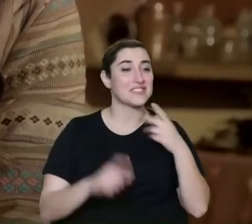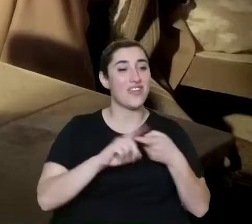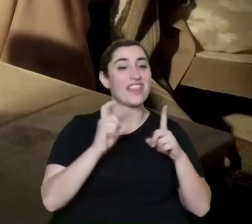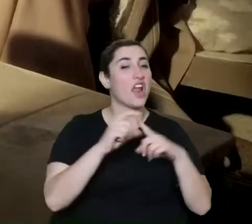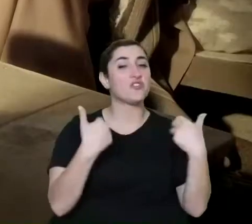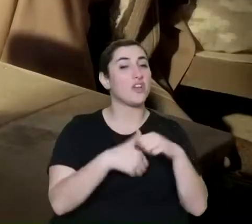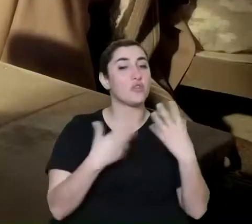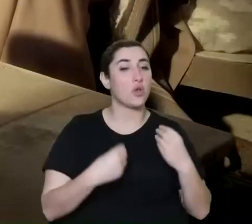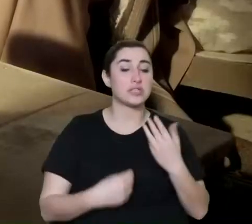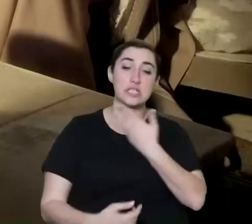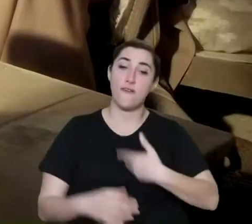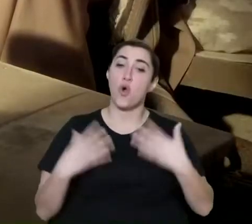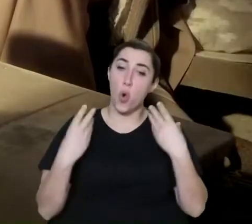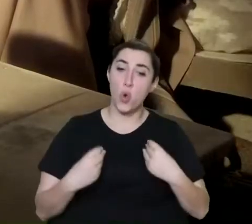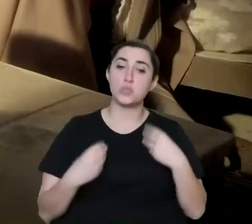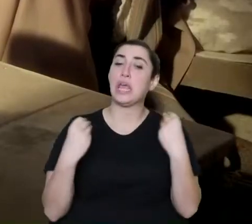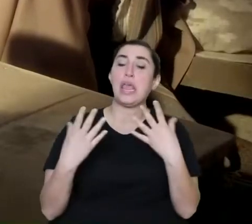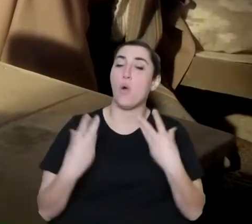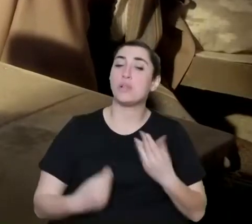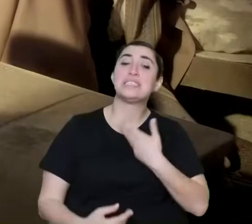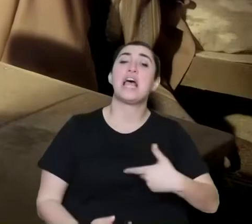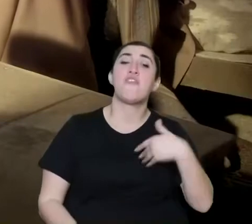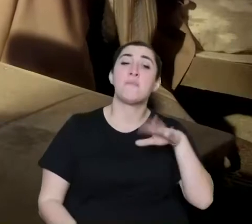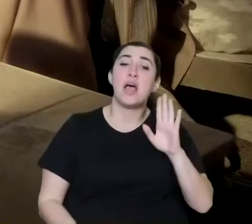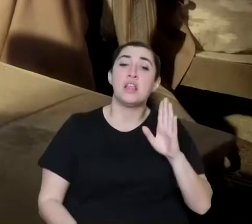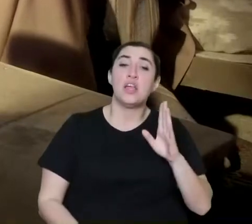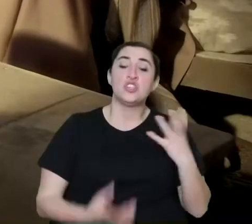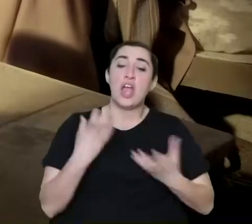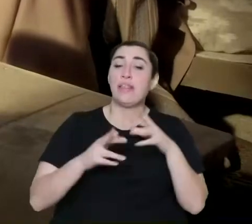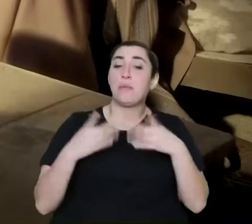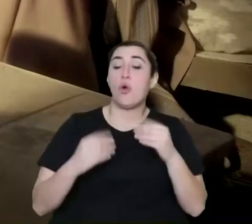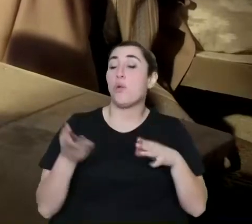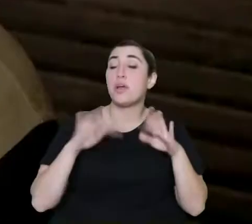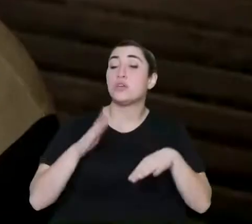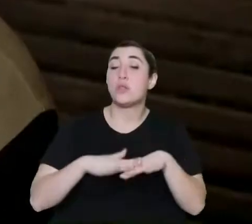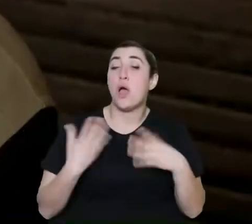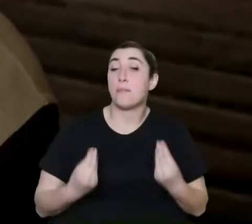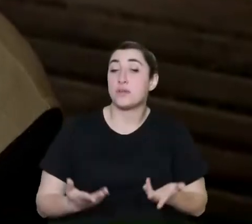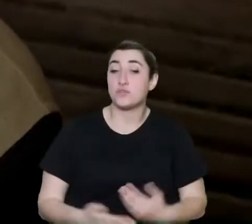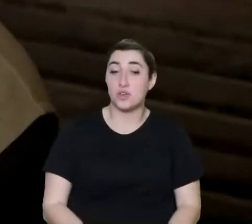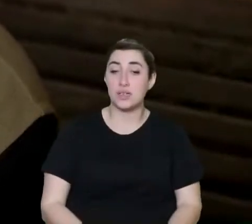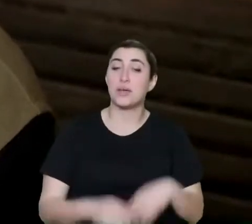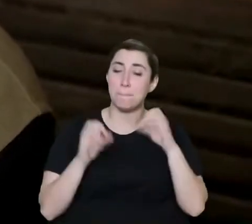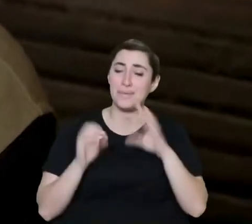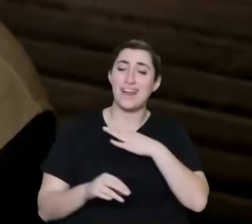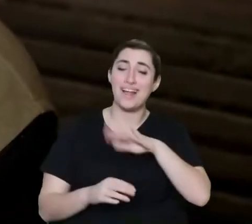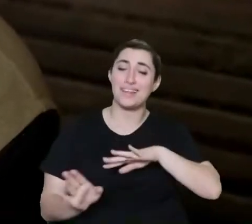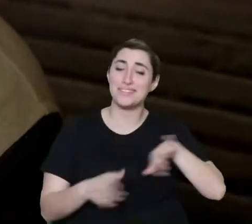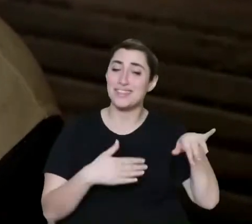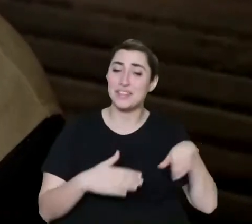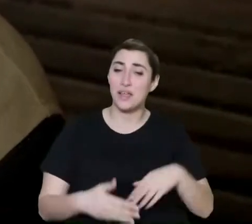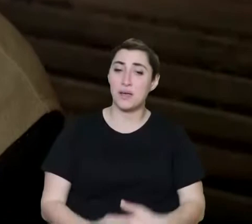evlenirse? Severlerse seyran olur, sevmezlerse cehennem olur. Başka ne olacak? Bırak sen onu bunu